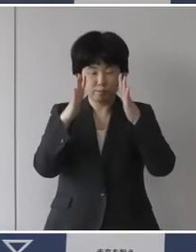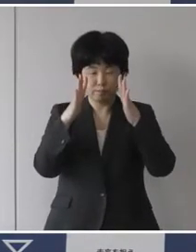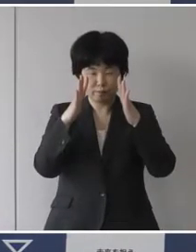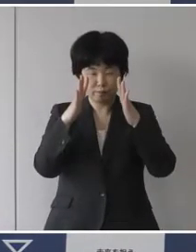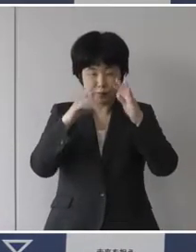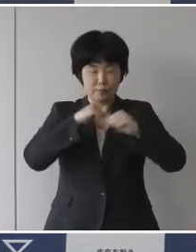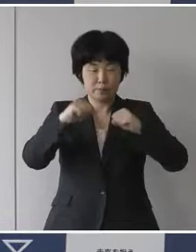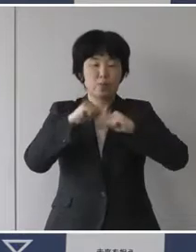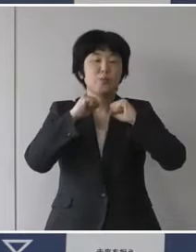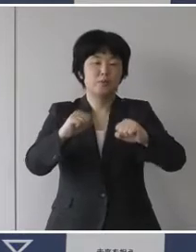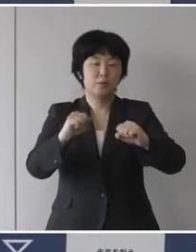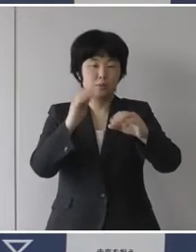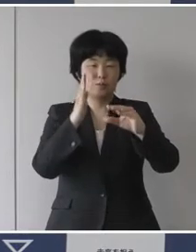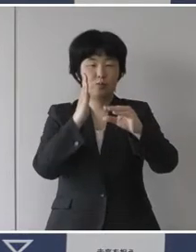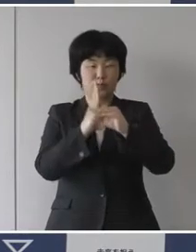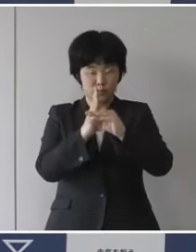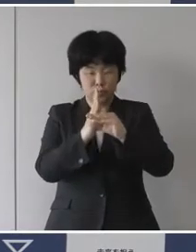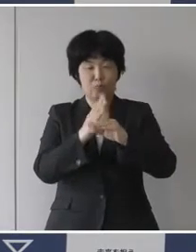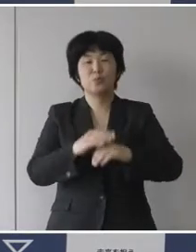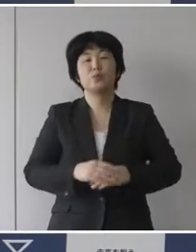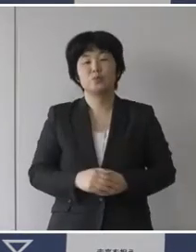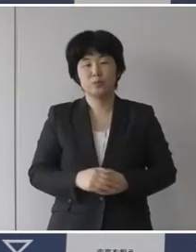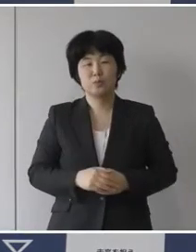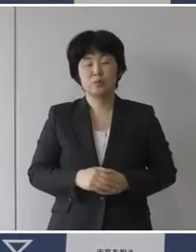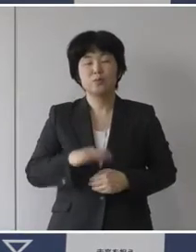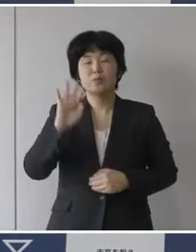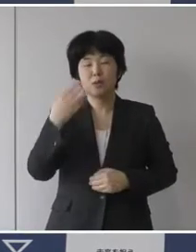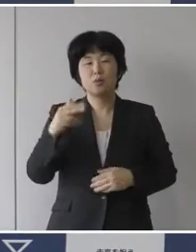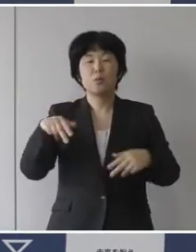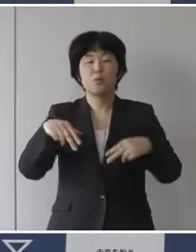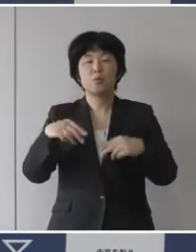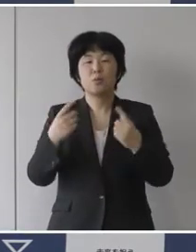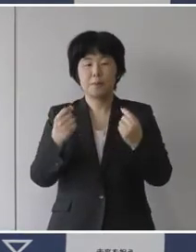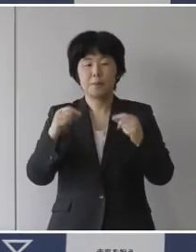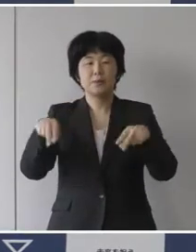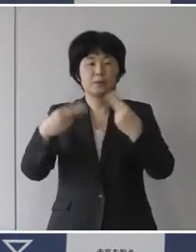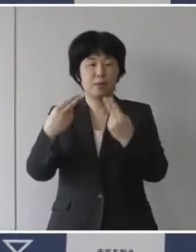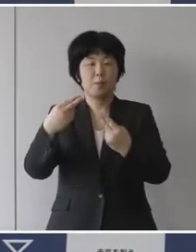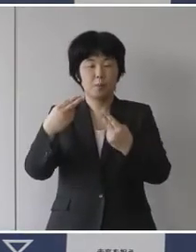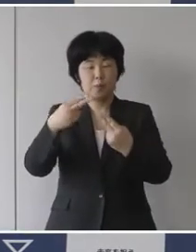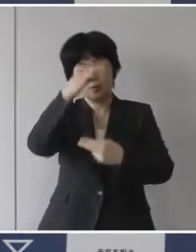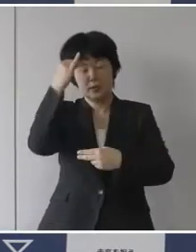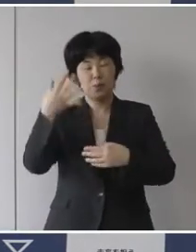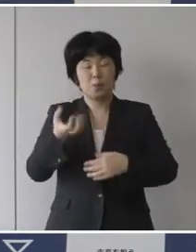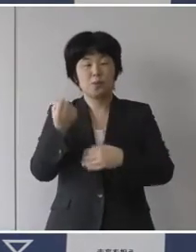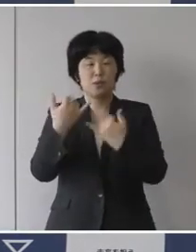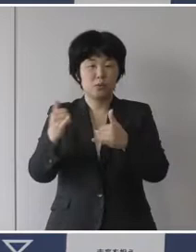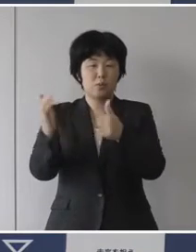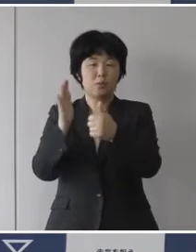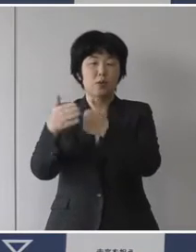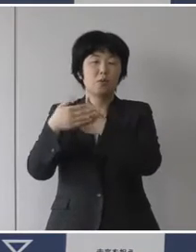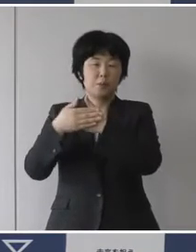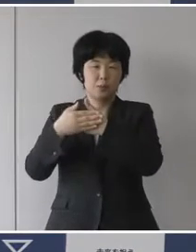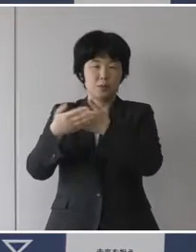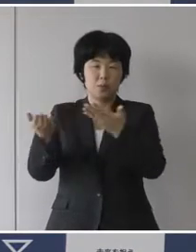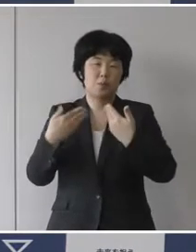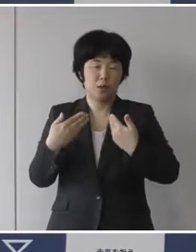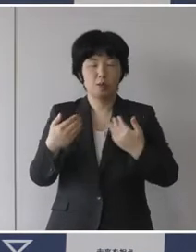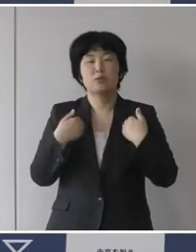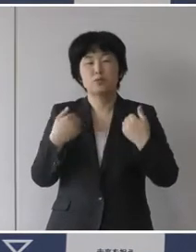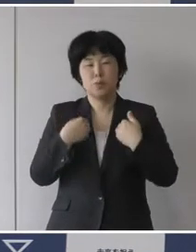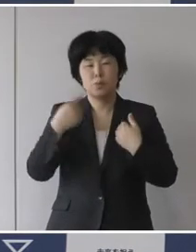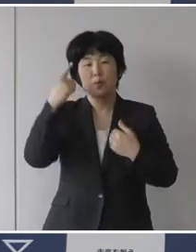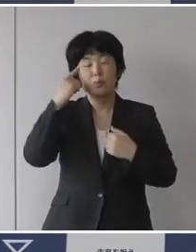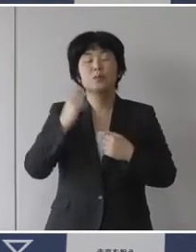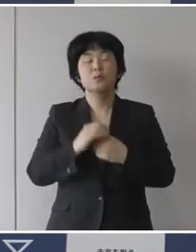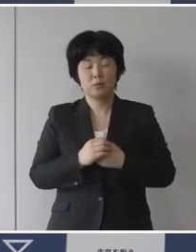の、支援でありますとか助言をいただくことが極めて重要だということで、この度デジタル化推進アドバイ